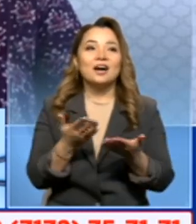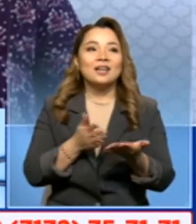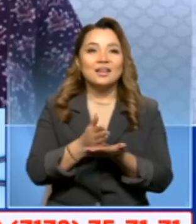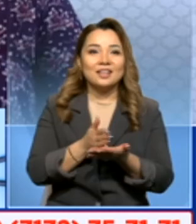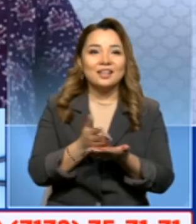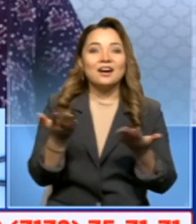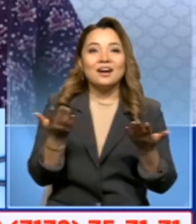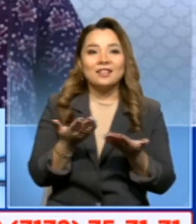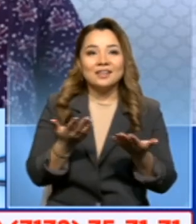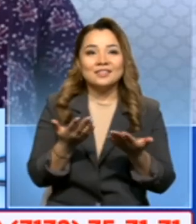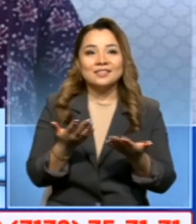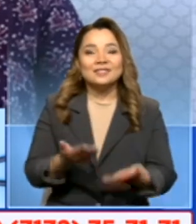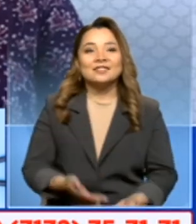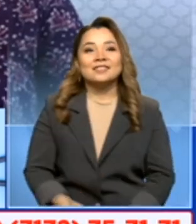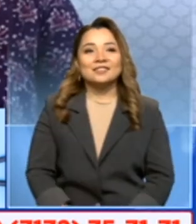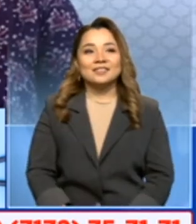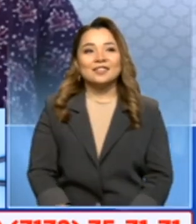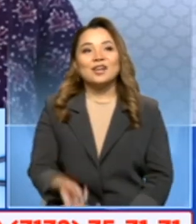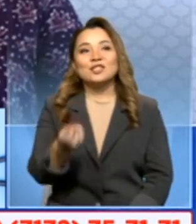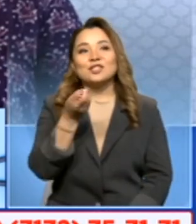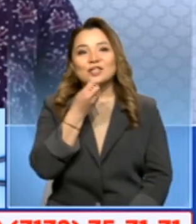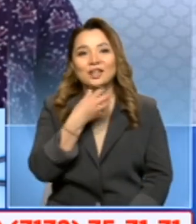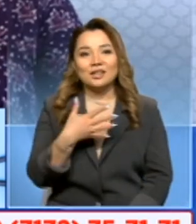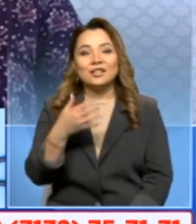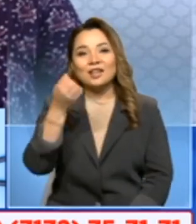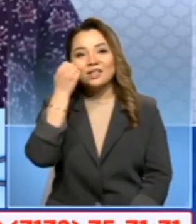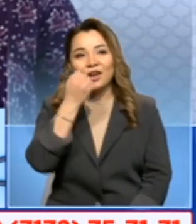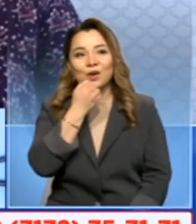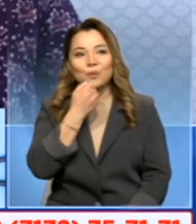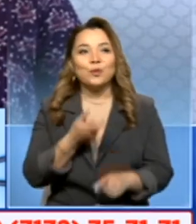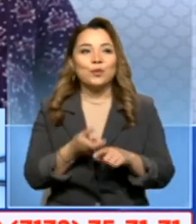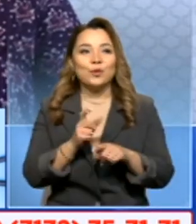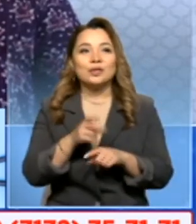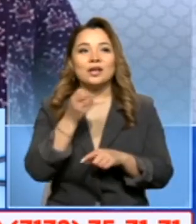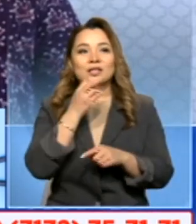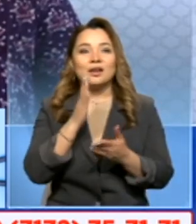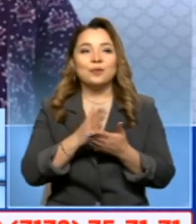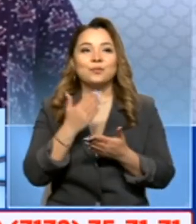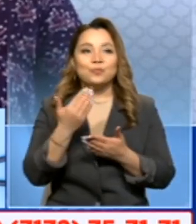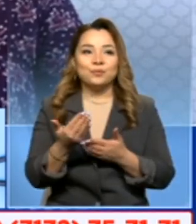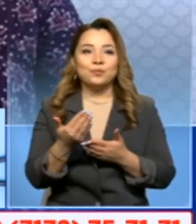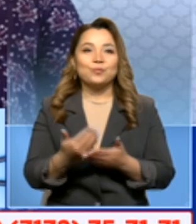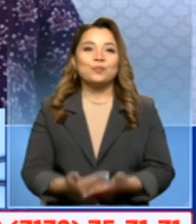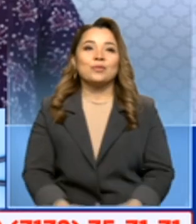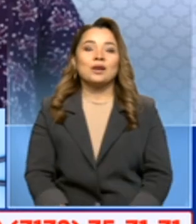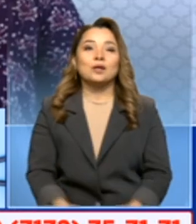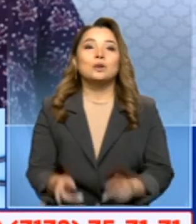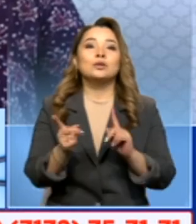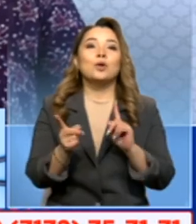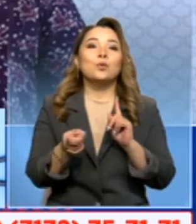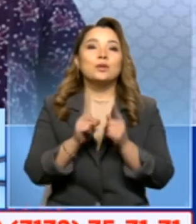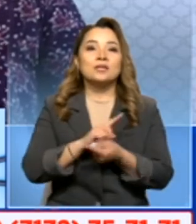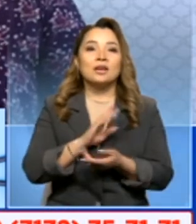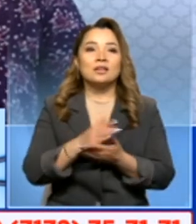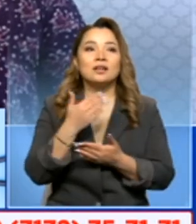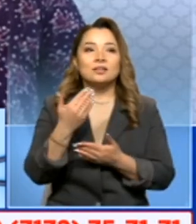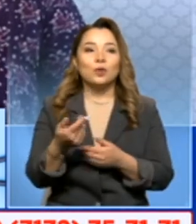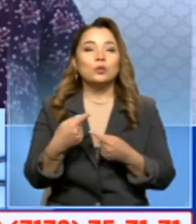деп. Иә? Жақсы. Жақсы, өте жақсы. Не өзгеріс одан